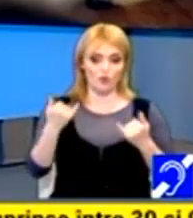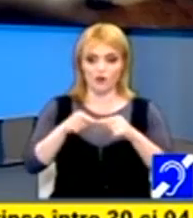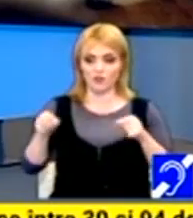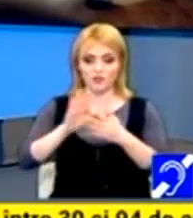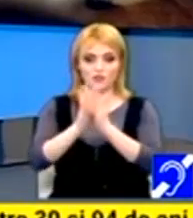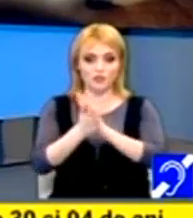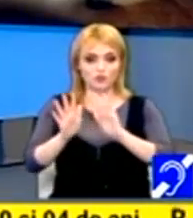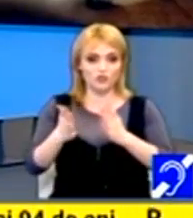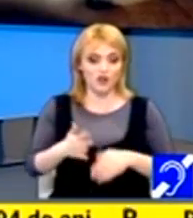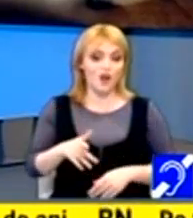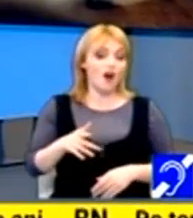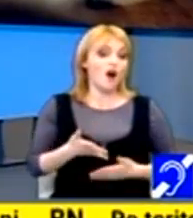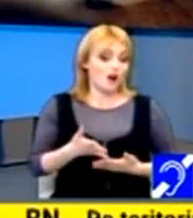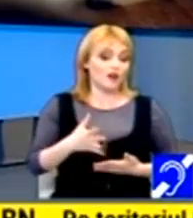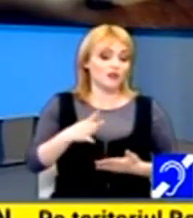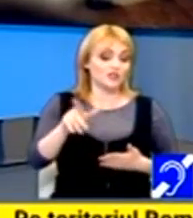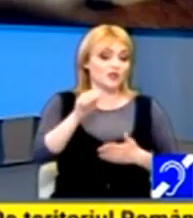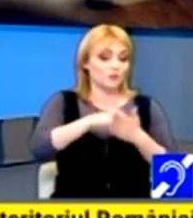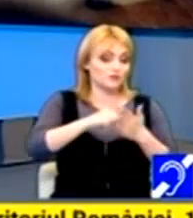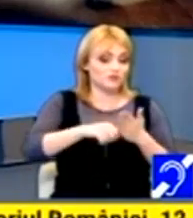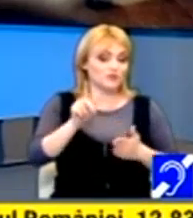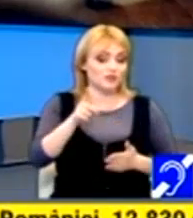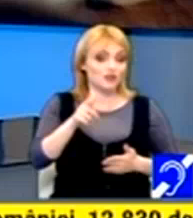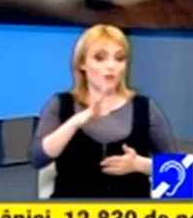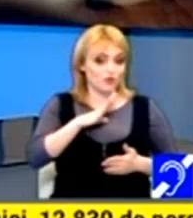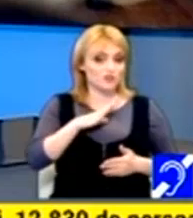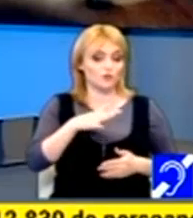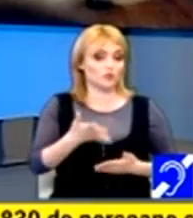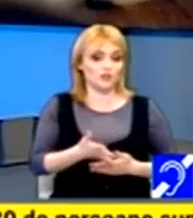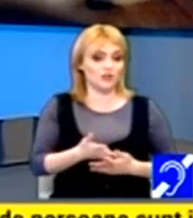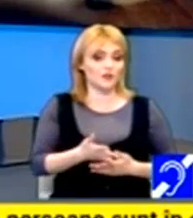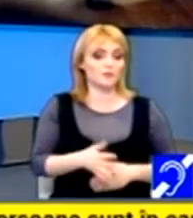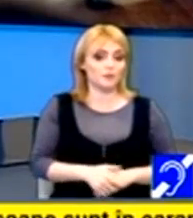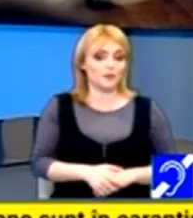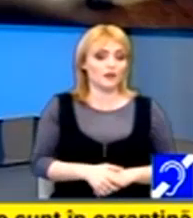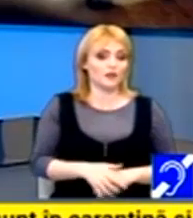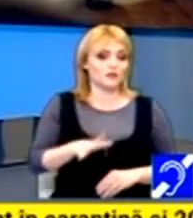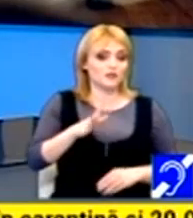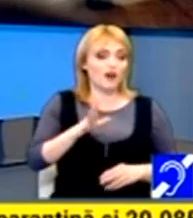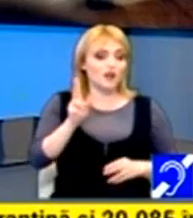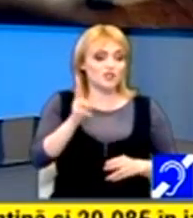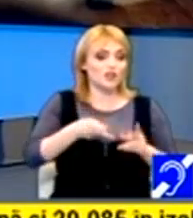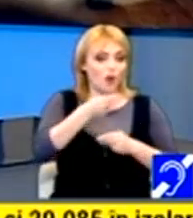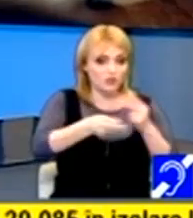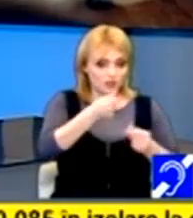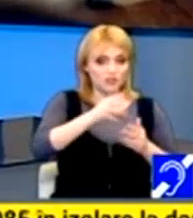pandemiei. Motivând că s-au făcut și abuzuri de către forțele de ordine, grupul parlamentar ar mai vrea ca cei care au achitat deja